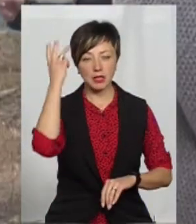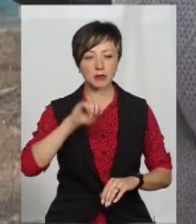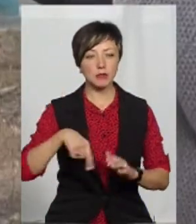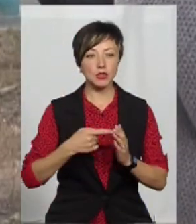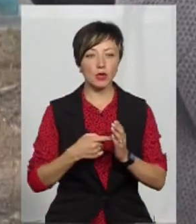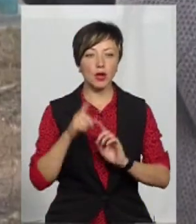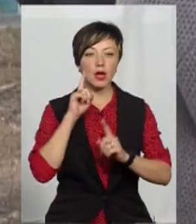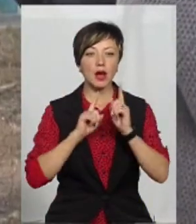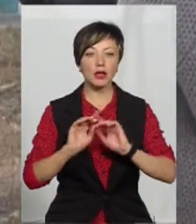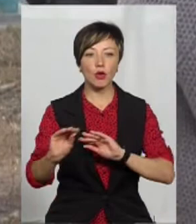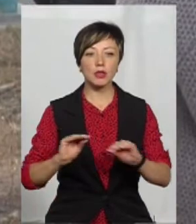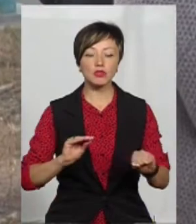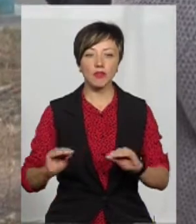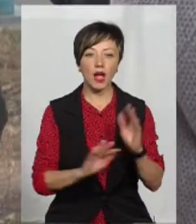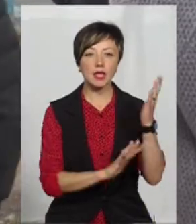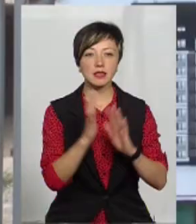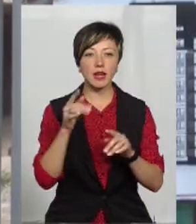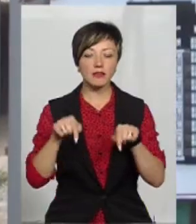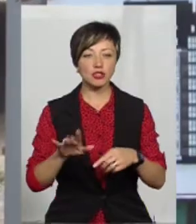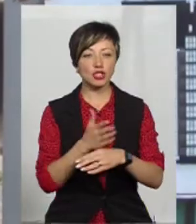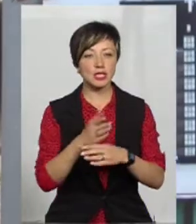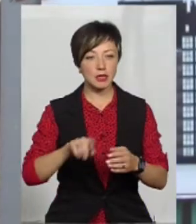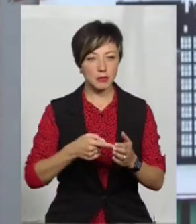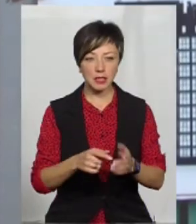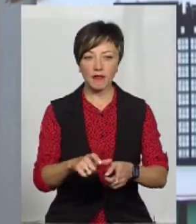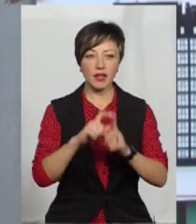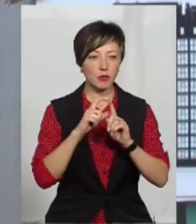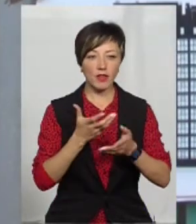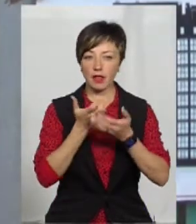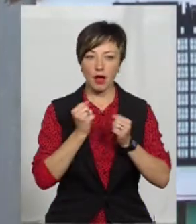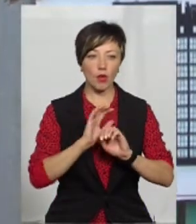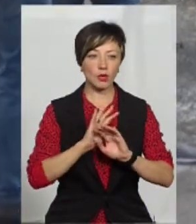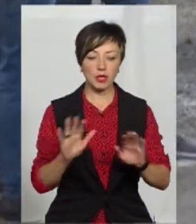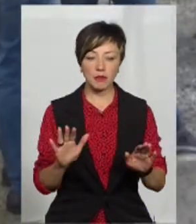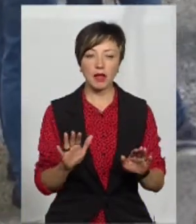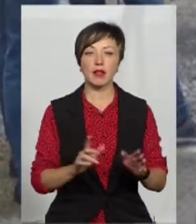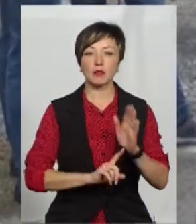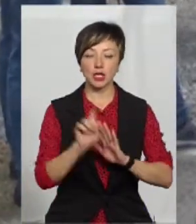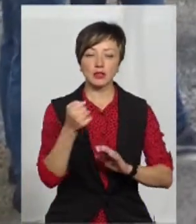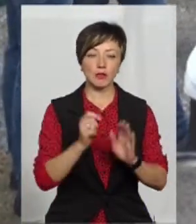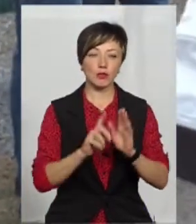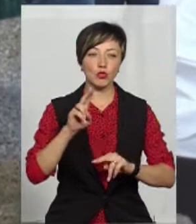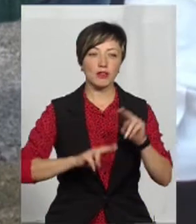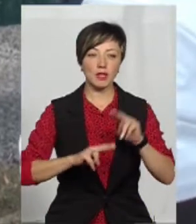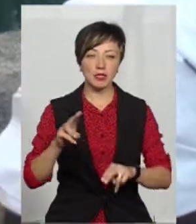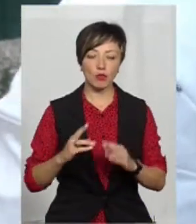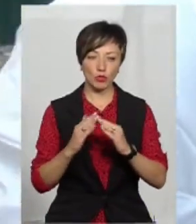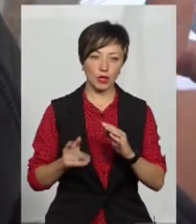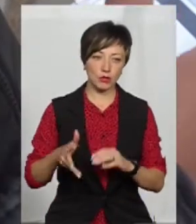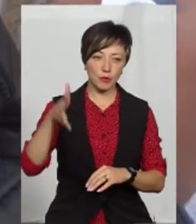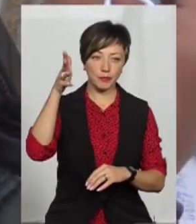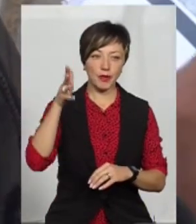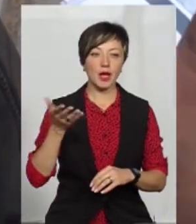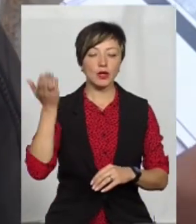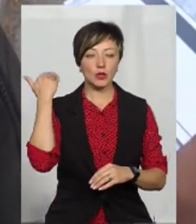ради щодо облаштування скверу у цій частині міста. Відповідь не отримали. На початку серпня тут розпочали будівництво багатоповерхівки. Тоді,